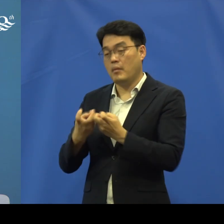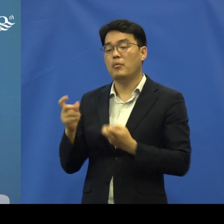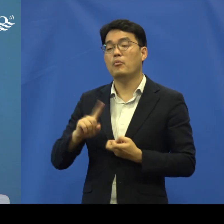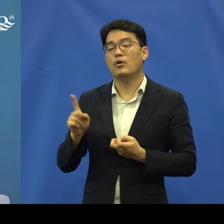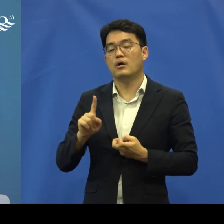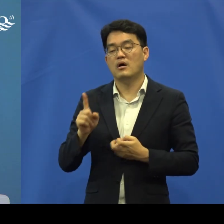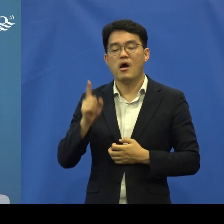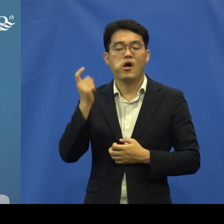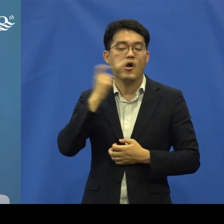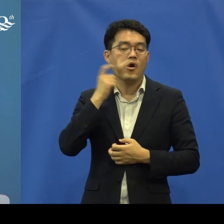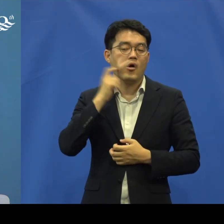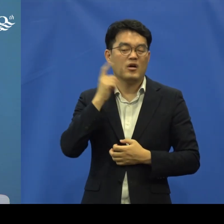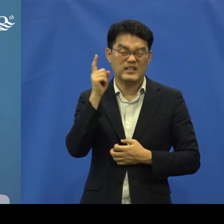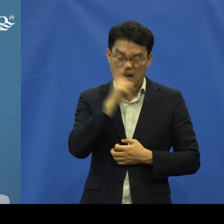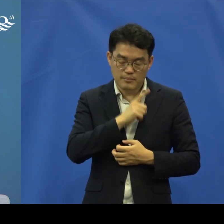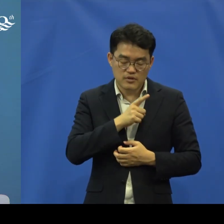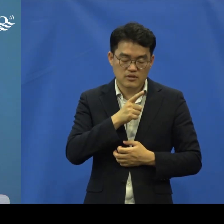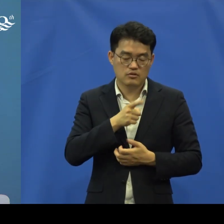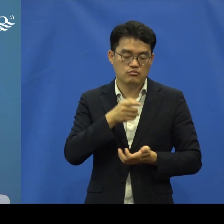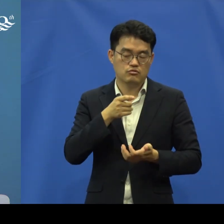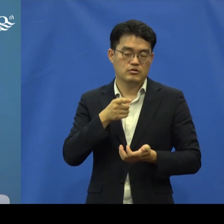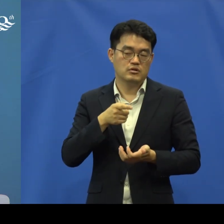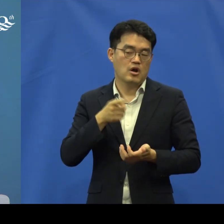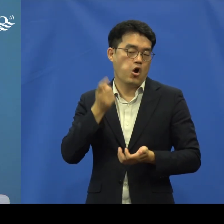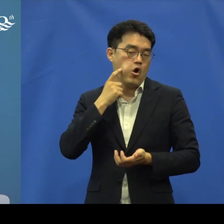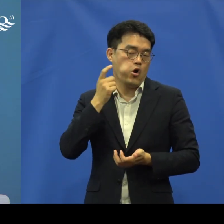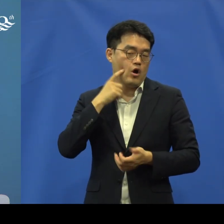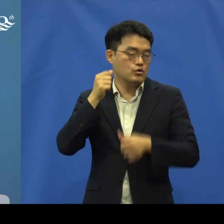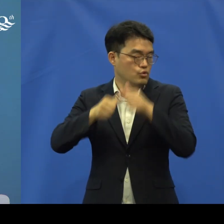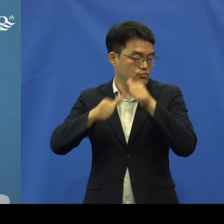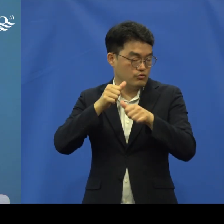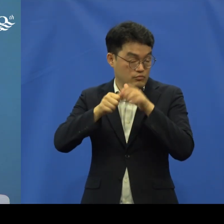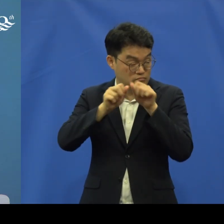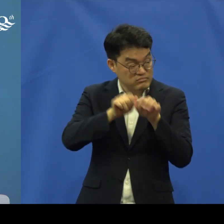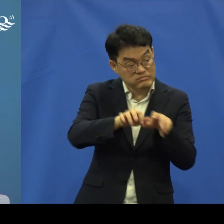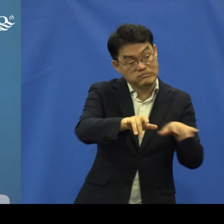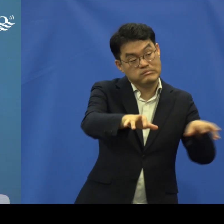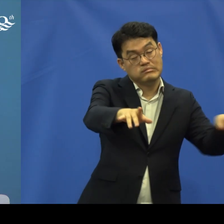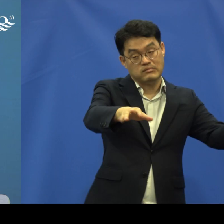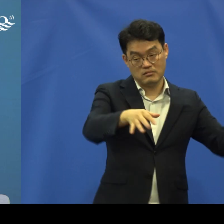그냥 소문을 퍼뜨리는 거예요. 그냥 일단 퍼뜨려 악플을 달고